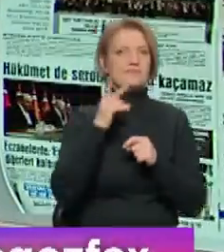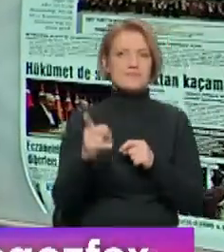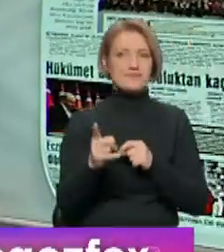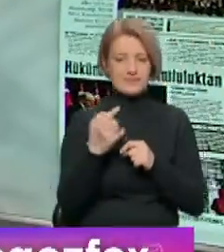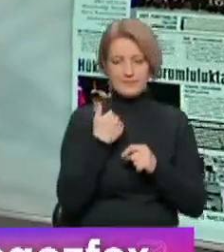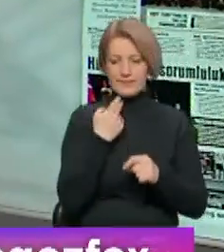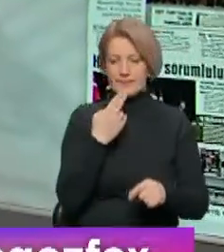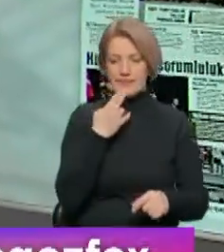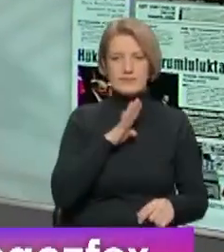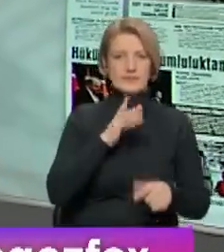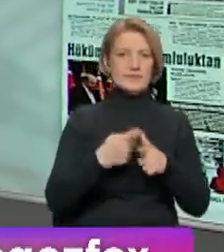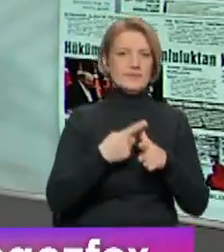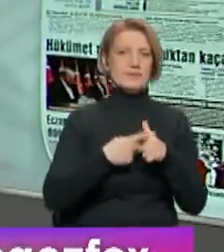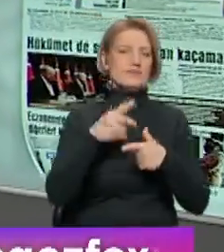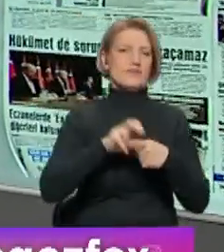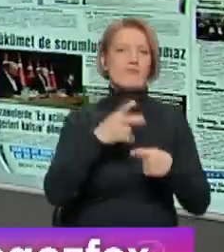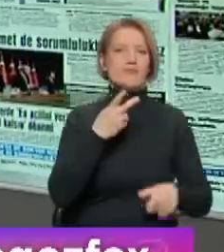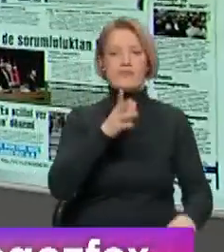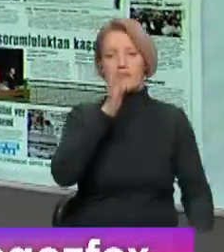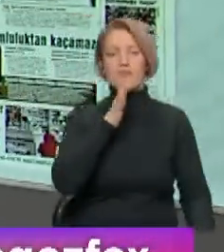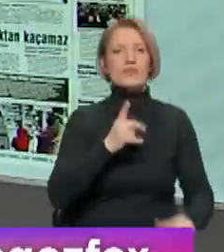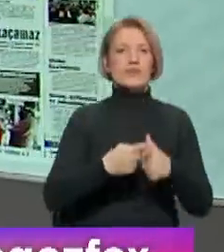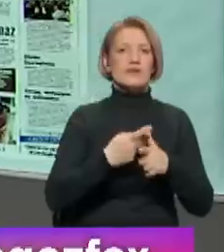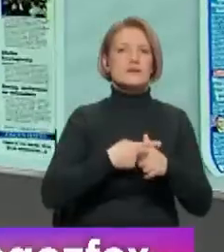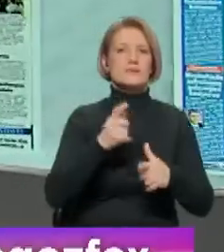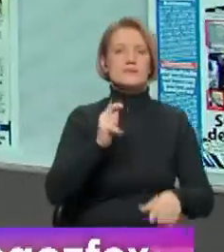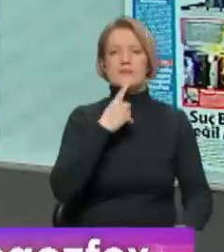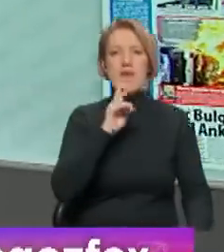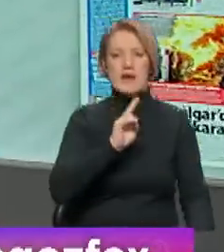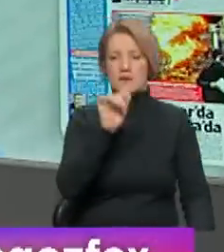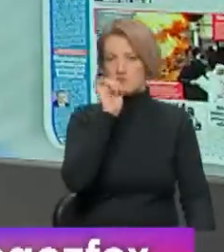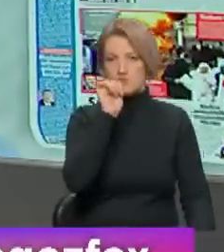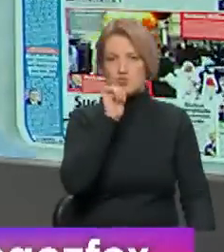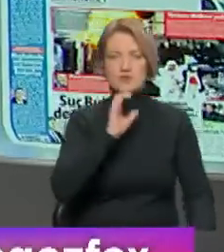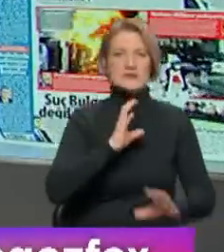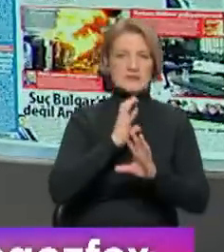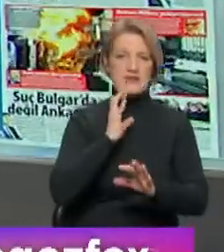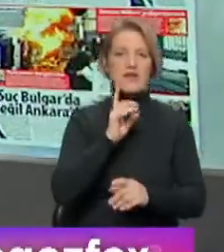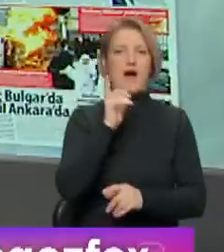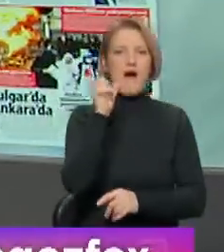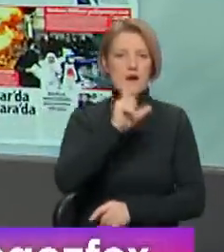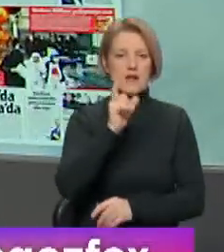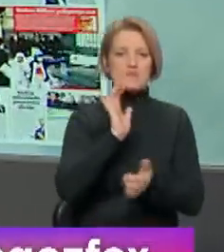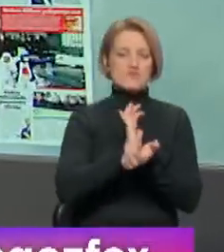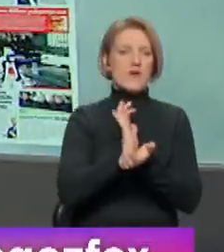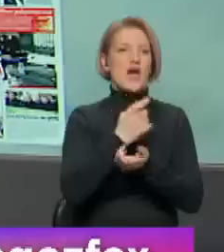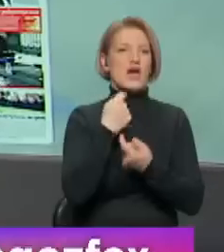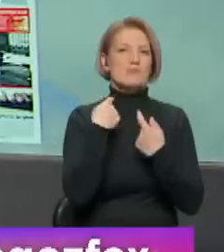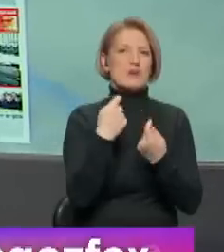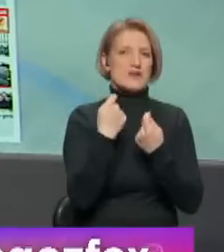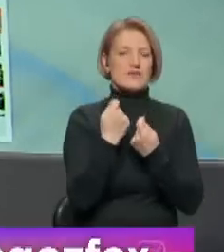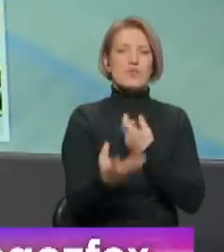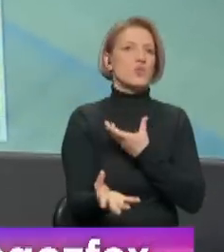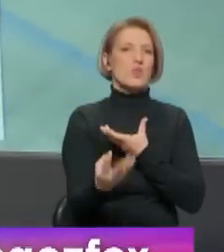olursak benim kızım kirada oturuyor 2500 lira kira veriyor elektrik su servis aidat bir de mutfak ihtiyacı giriyor